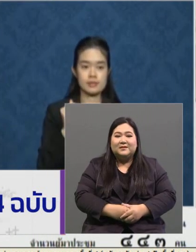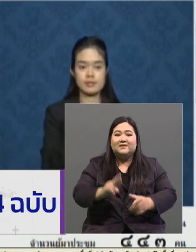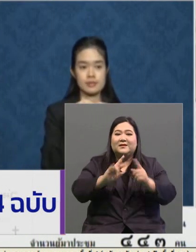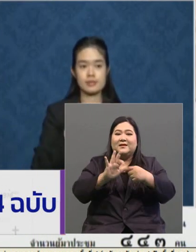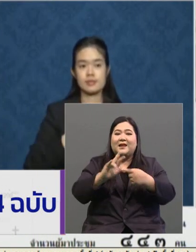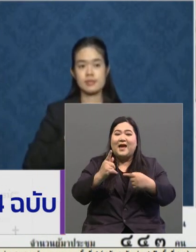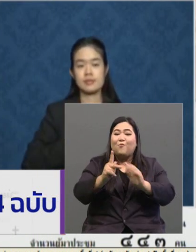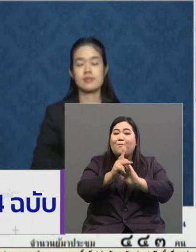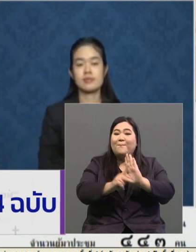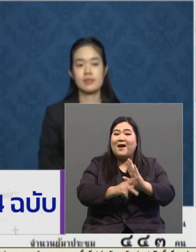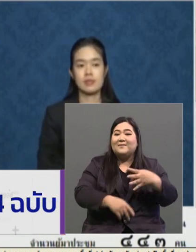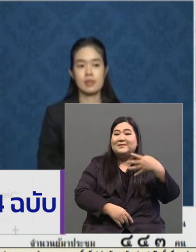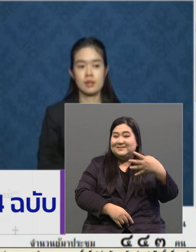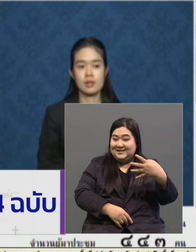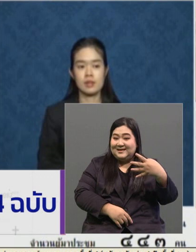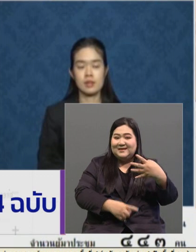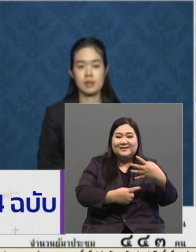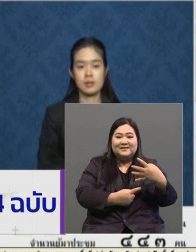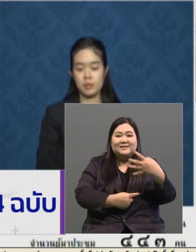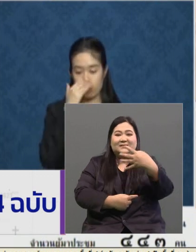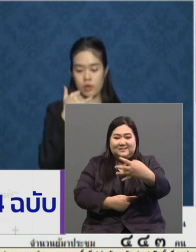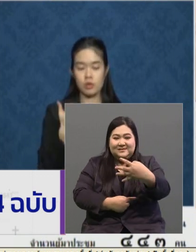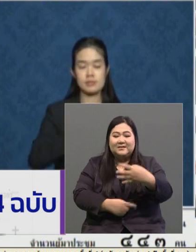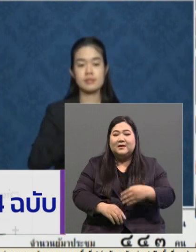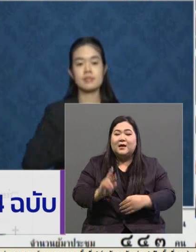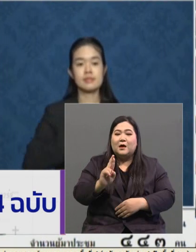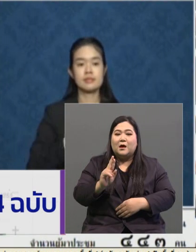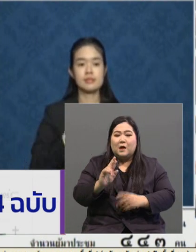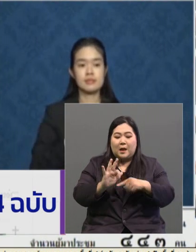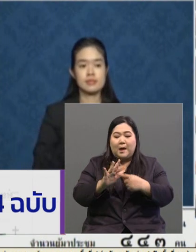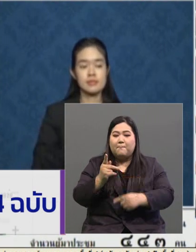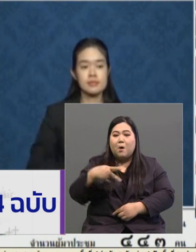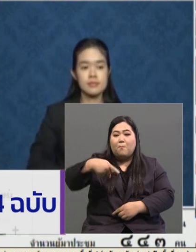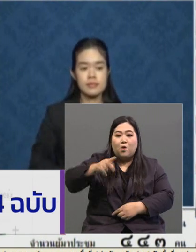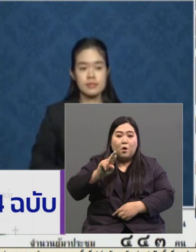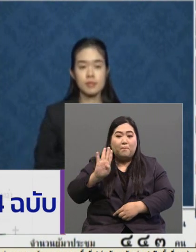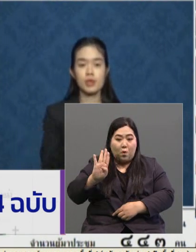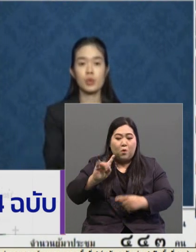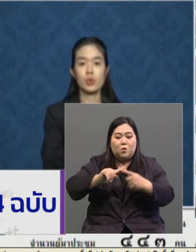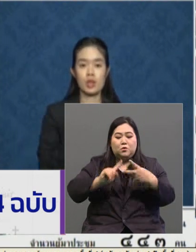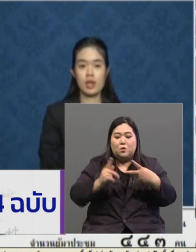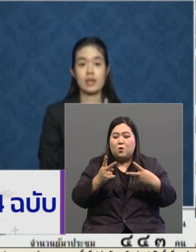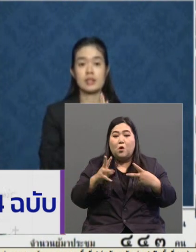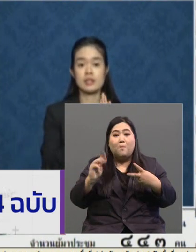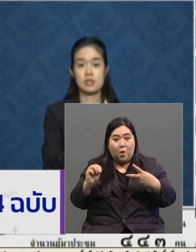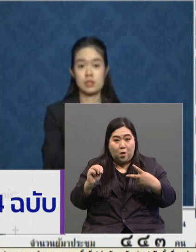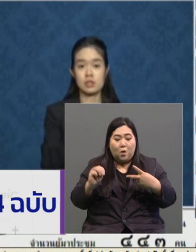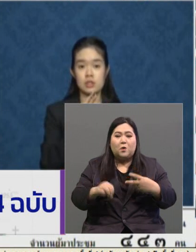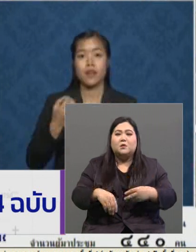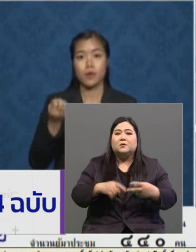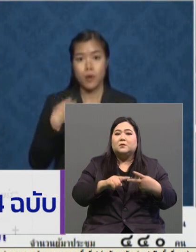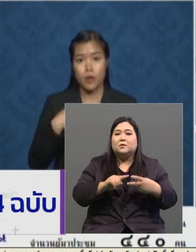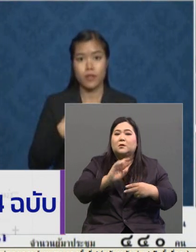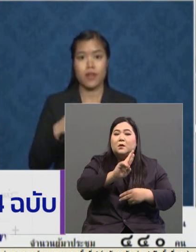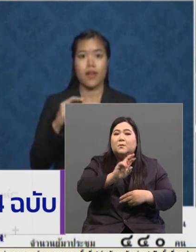สภาเมื่อวานมีทั้งสิ้น 4ร่างค่ะมีร่างพ.ร.บซึ่งครรมหรือคณะรัฐมนตรีเป็นผู้เสนอมีร่างพ.ร.บของพรรคก้า